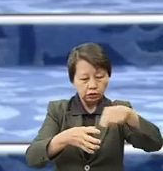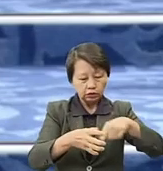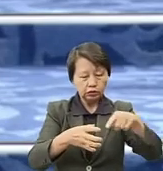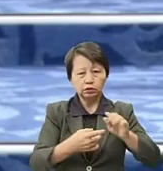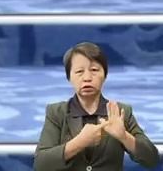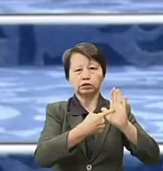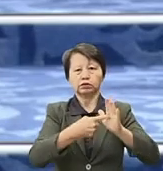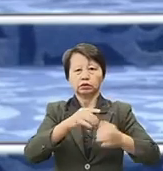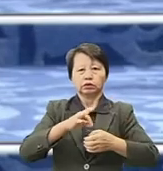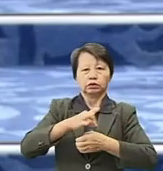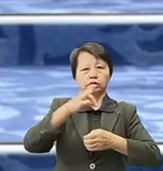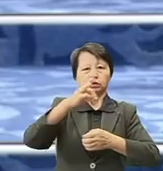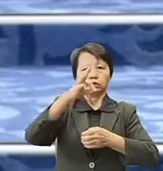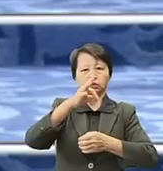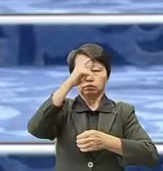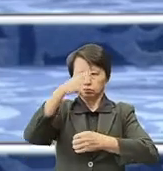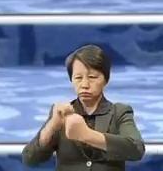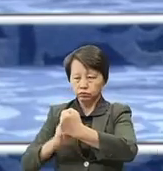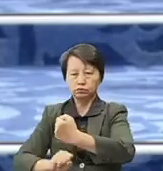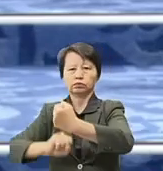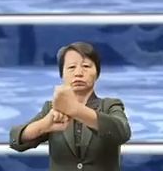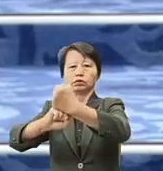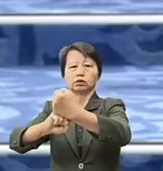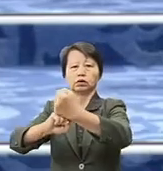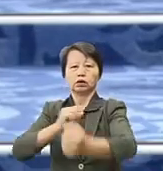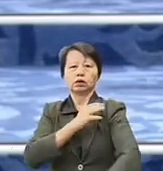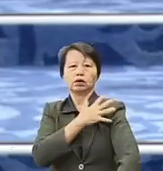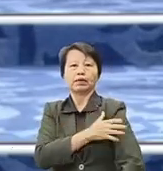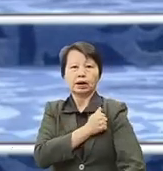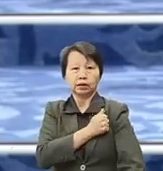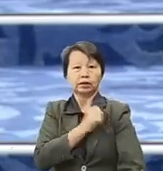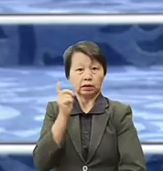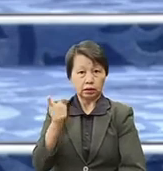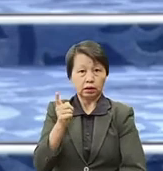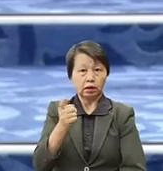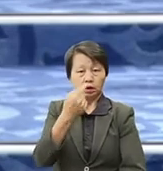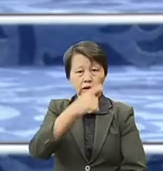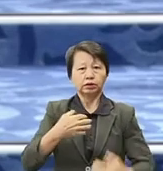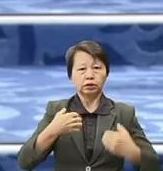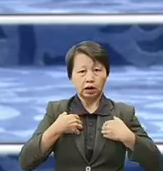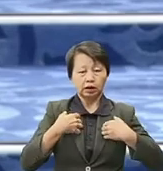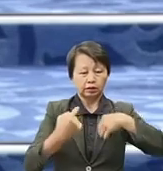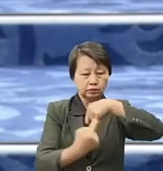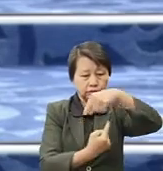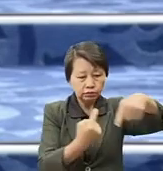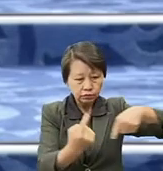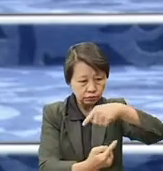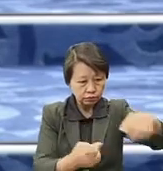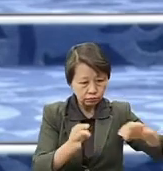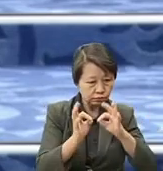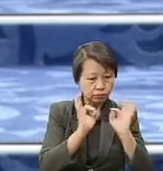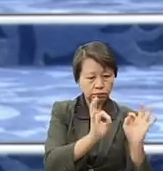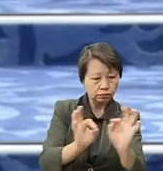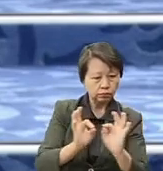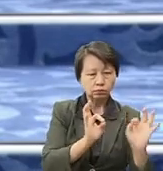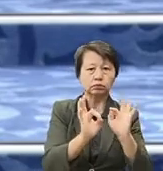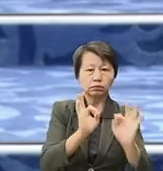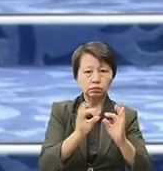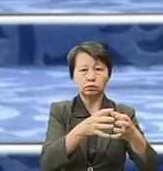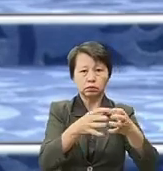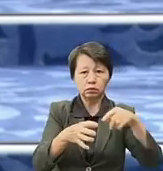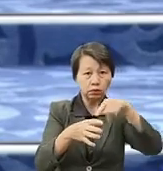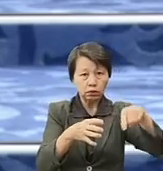semangat solidariti jadi dalam mewujudkan sasuana yang kondusif